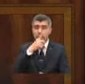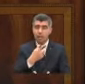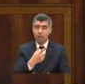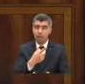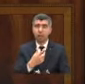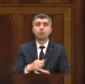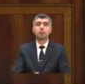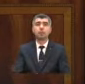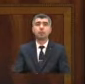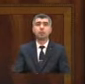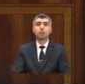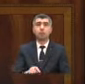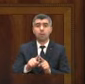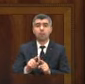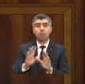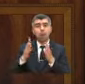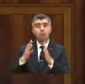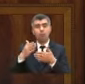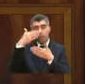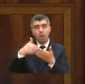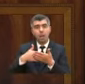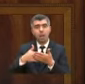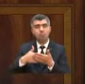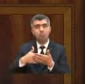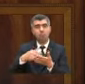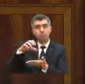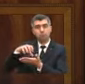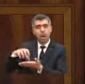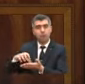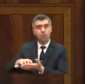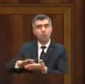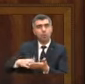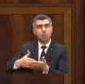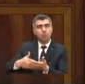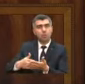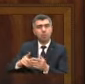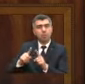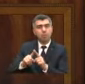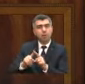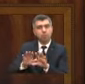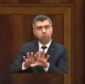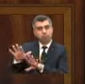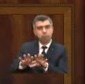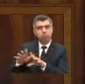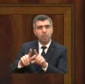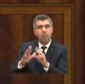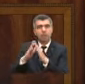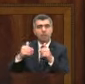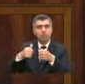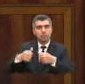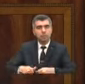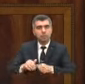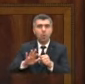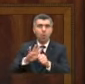ديالها، هنت المغرب لأنه من الدول التي استطاعت أن تدبر بنجاح فترة الجائحة، ويجي